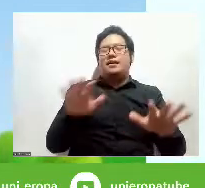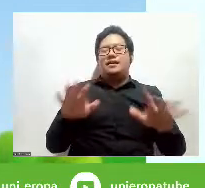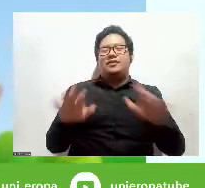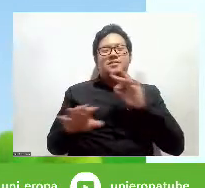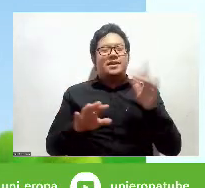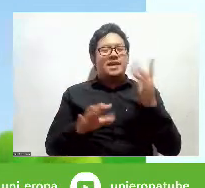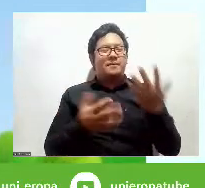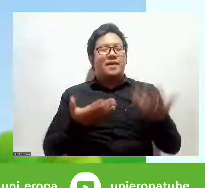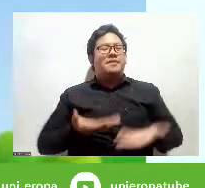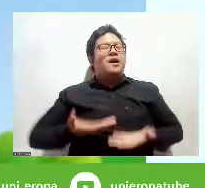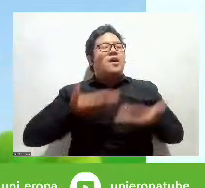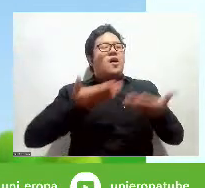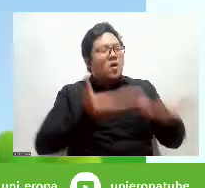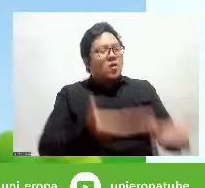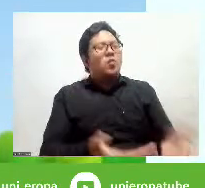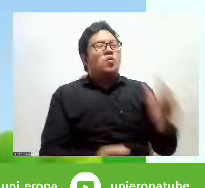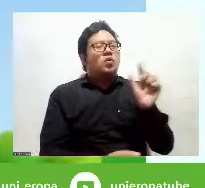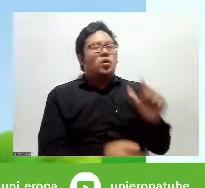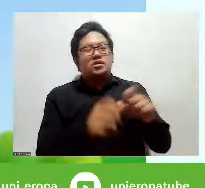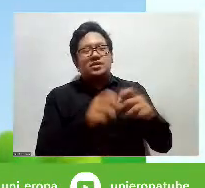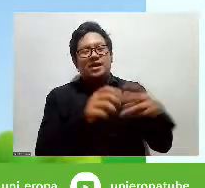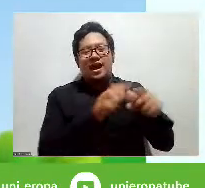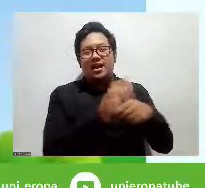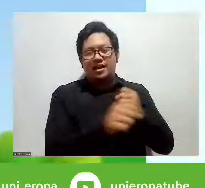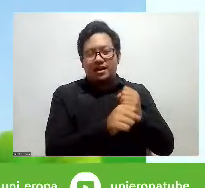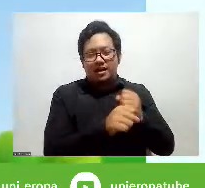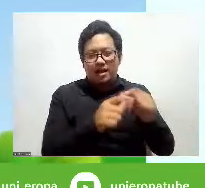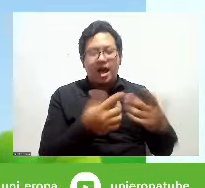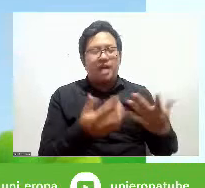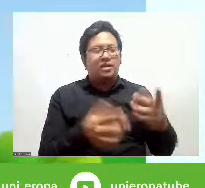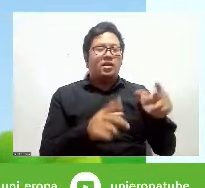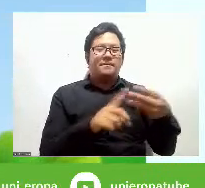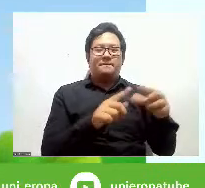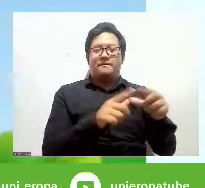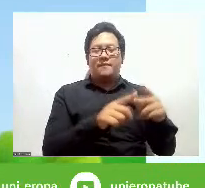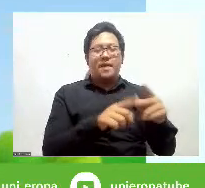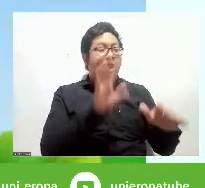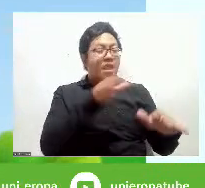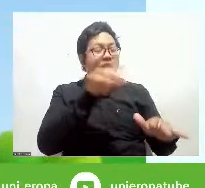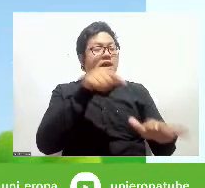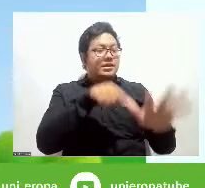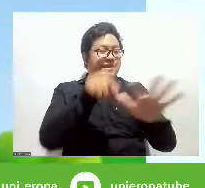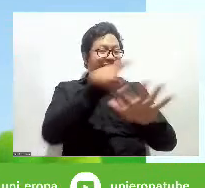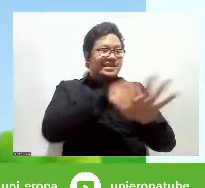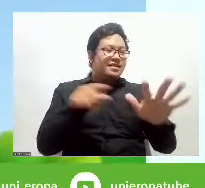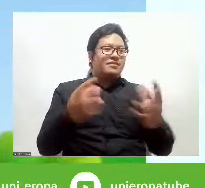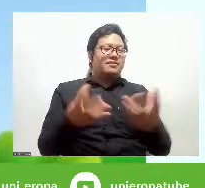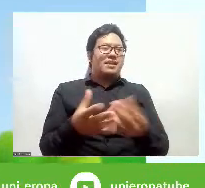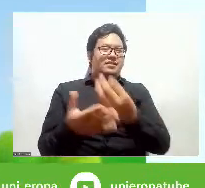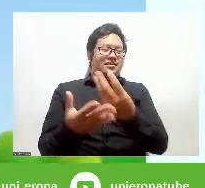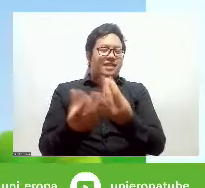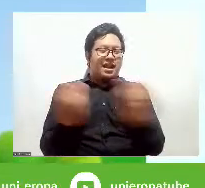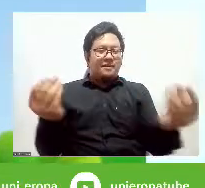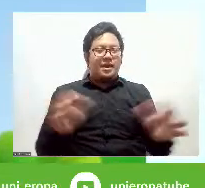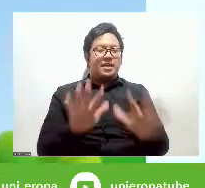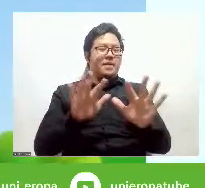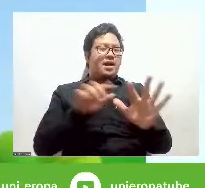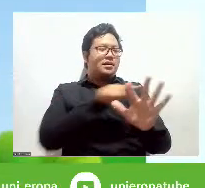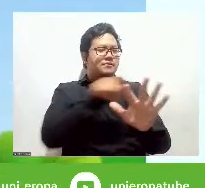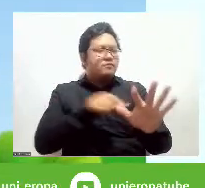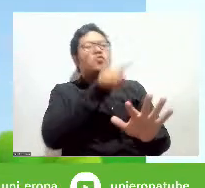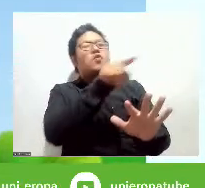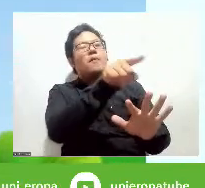lebah ataupun Tucson di sini aja yang terbagi Justru karena mereka juga punya peran untuk nanti mengurangi